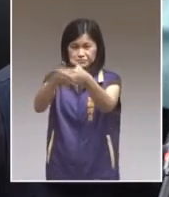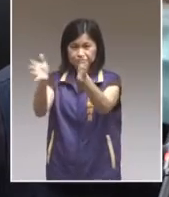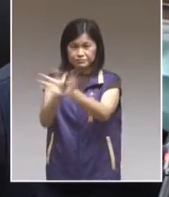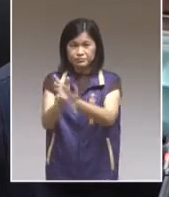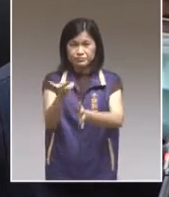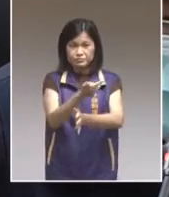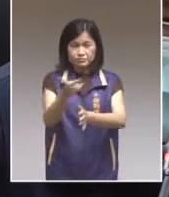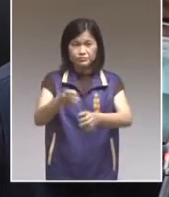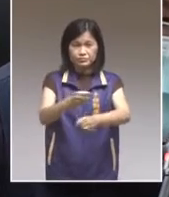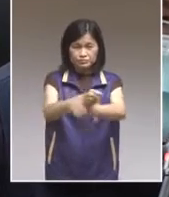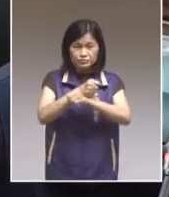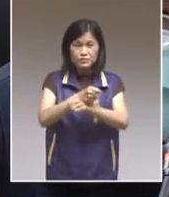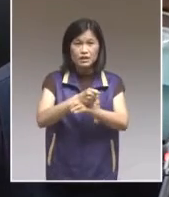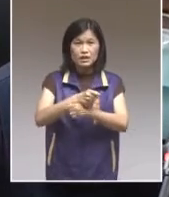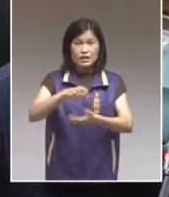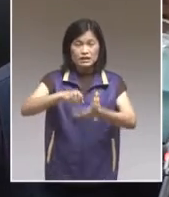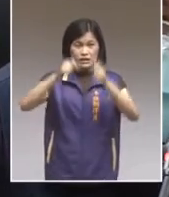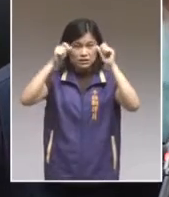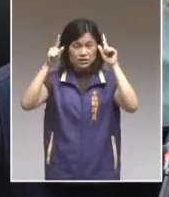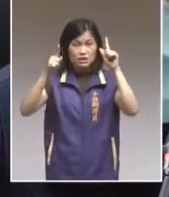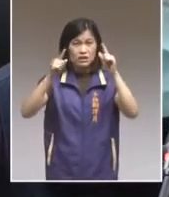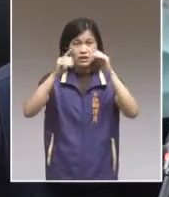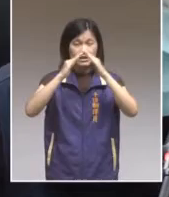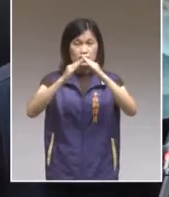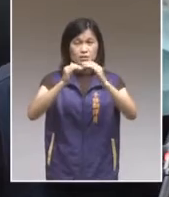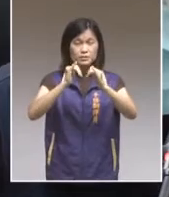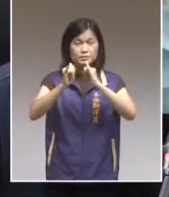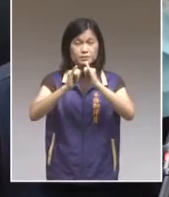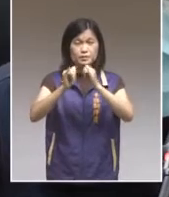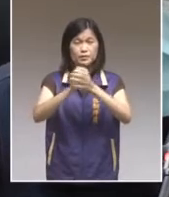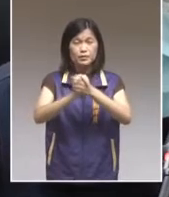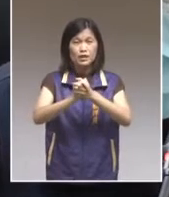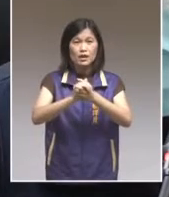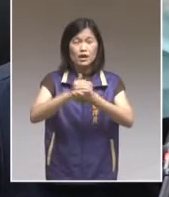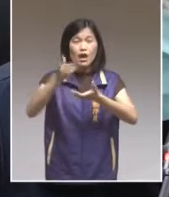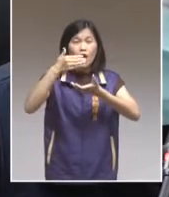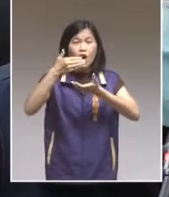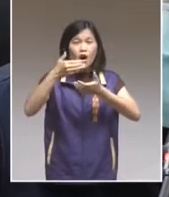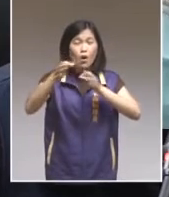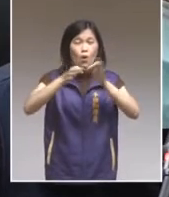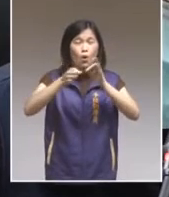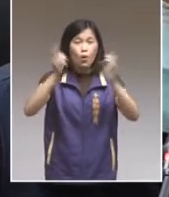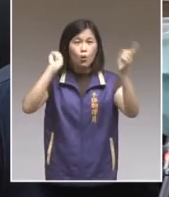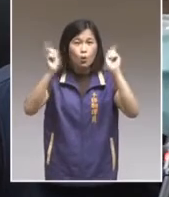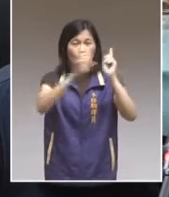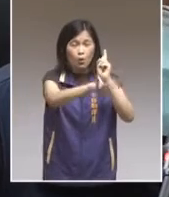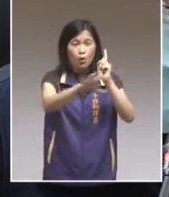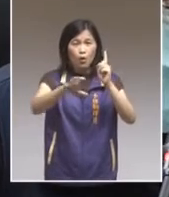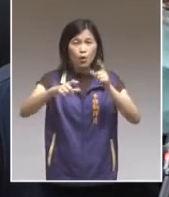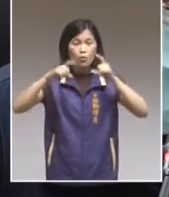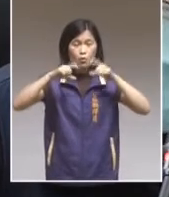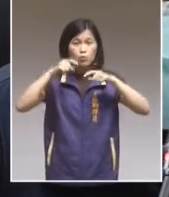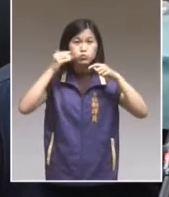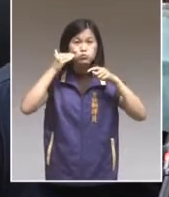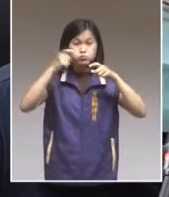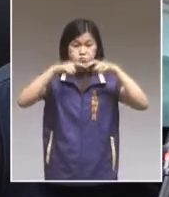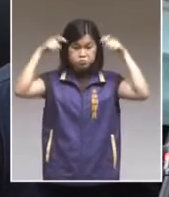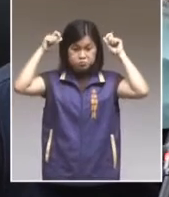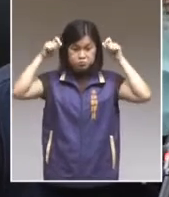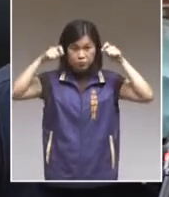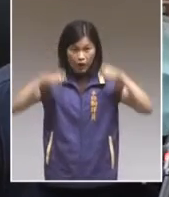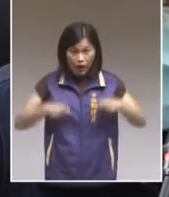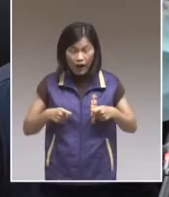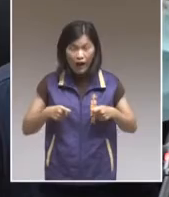友，那在一般的餐饮娱乐环境里面，包含这些这个拿下口罩密闭空间吃